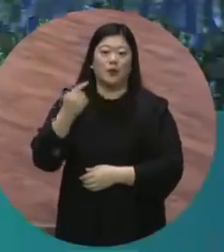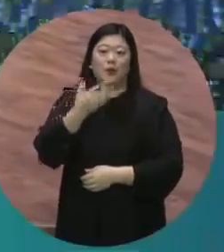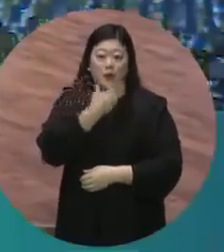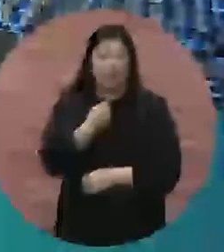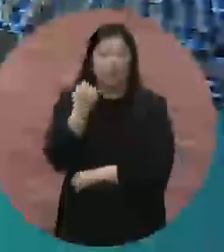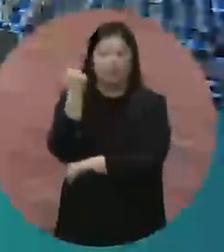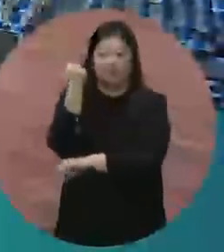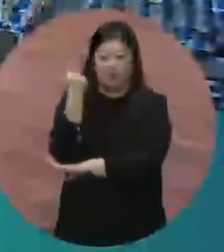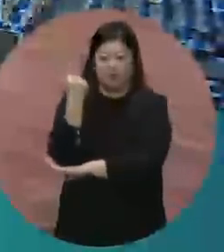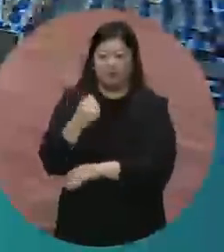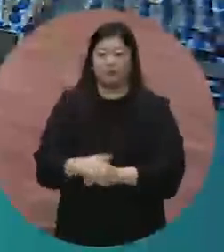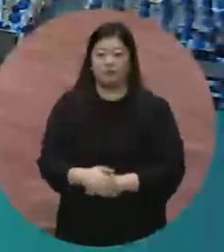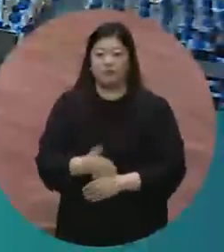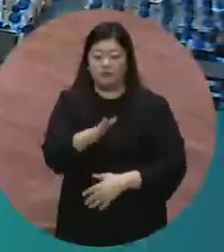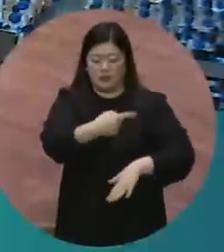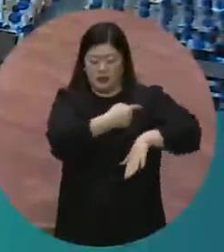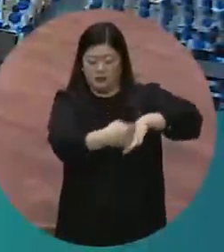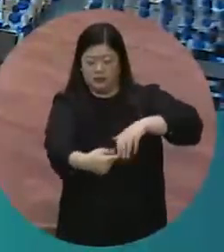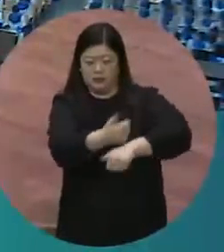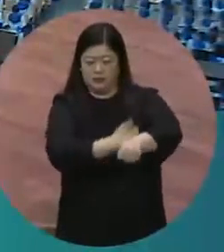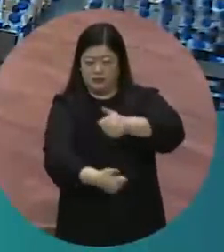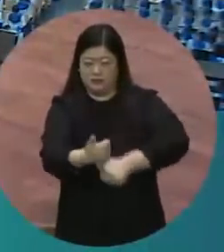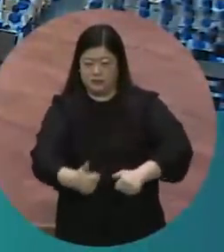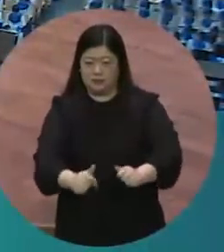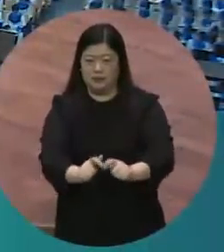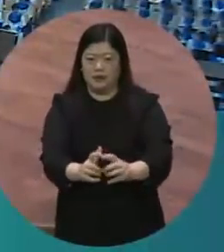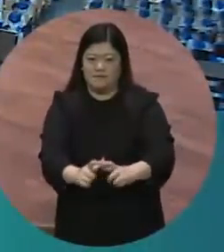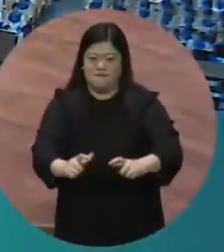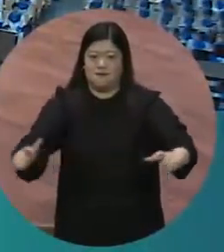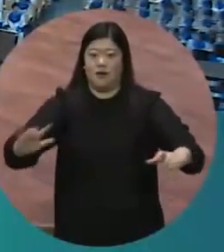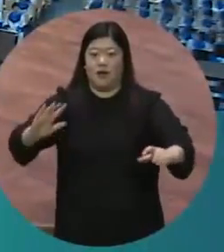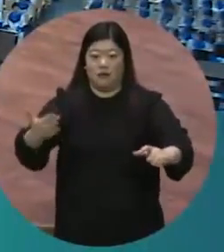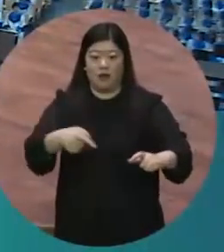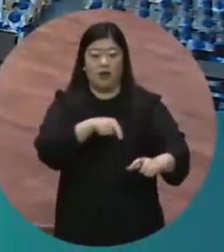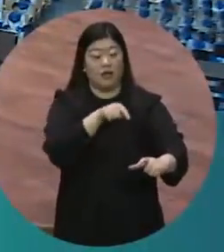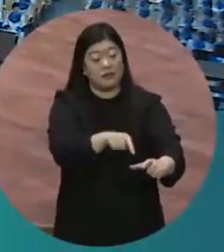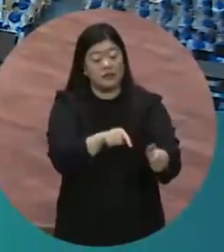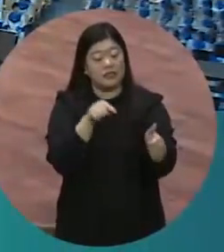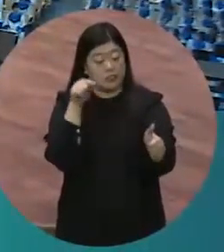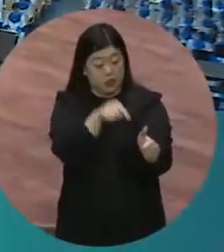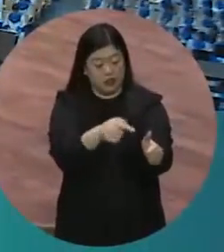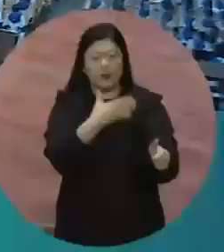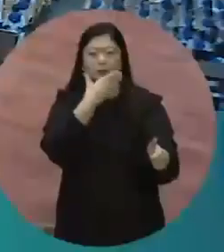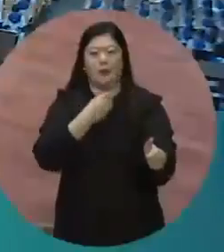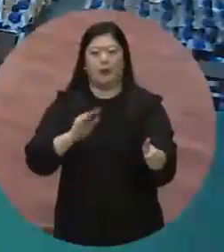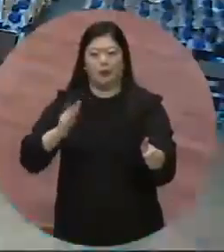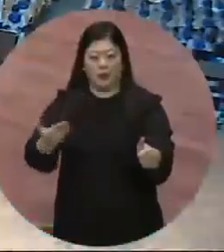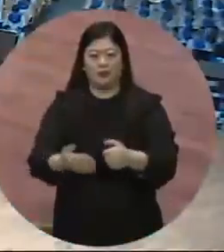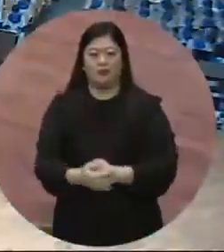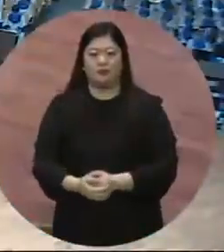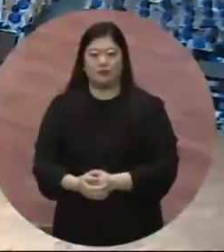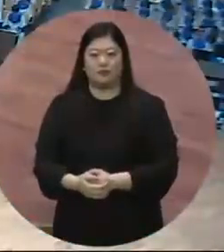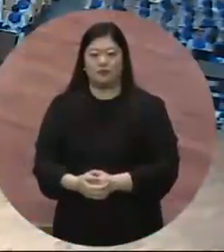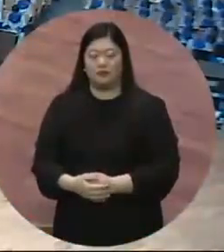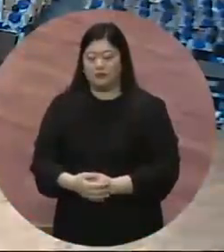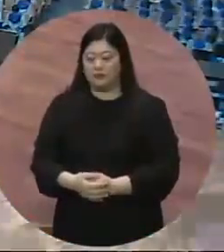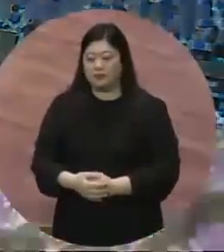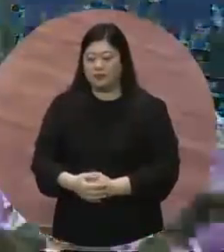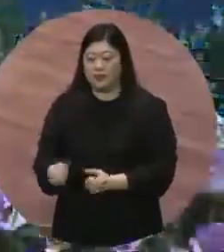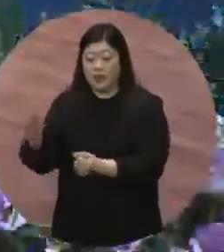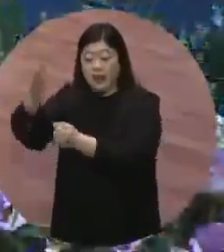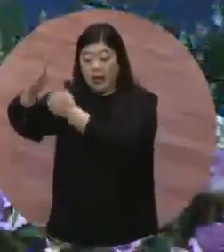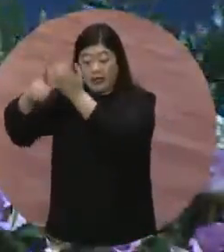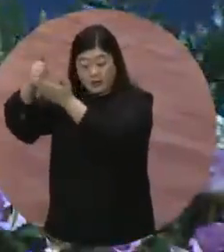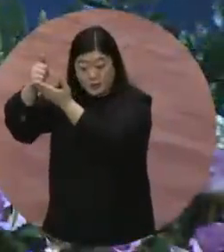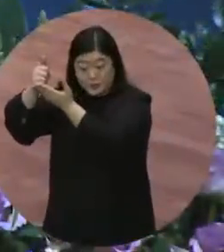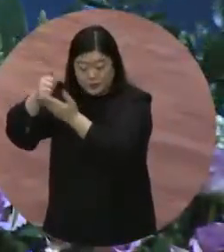너로 큰 민족을 이루고 내게 복을 주어 내 이름을 창대하게 하려니 너는 복이 될지라. 하나님께서 하란에서 창세 3장